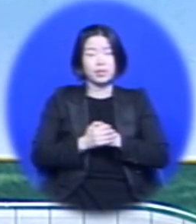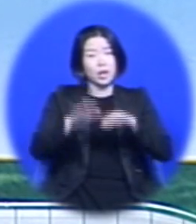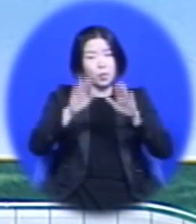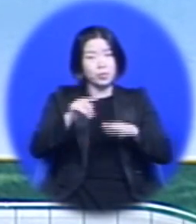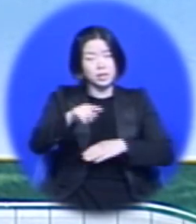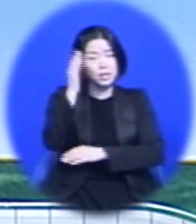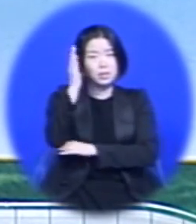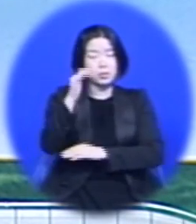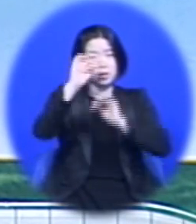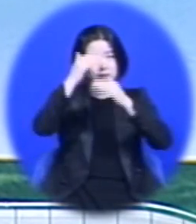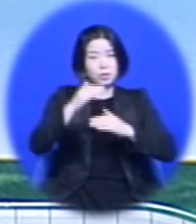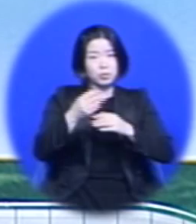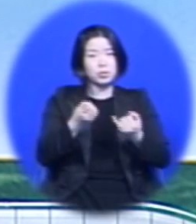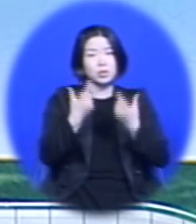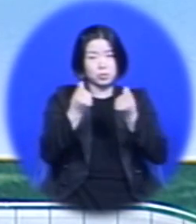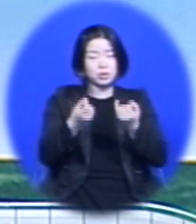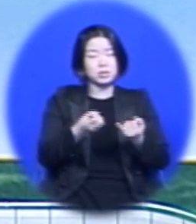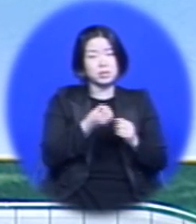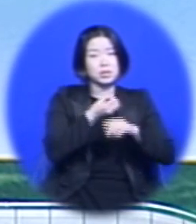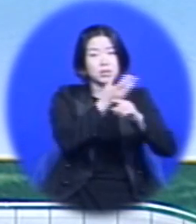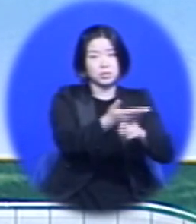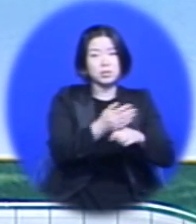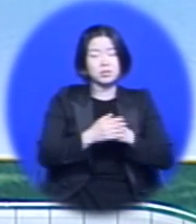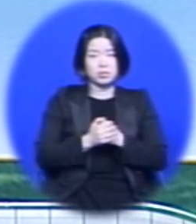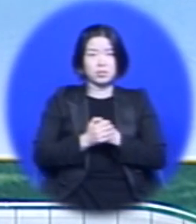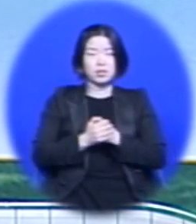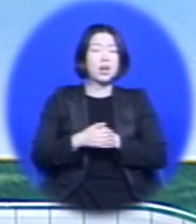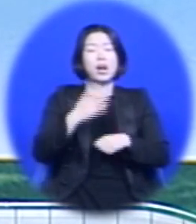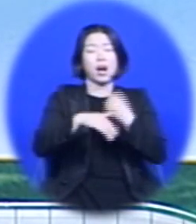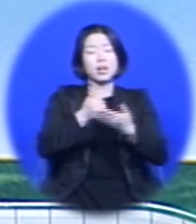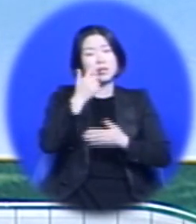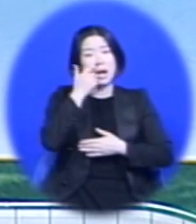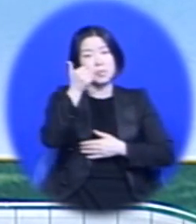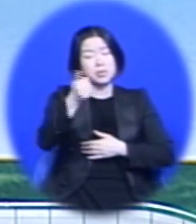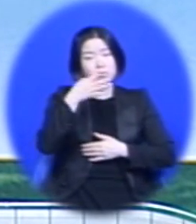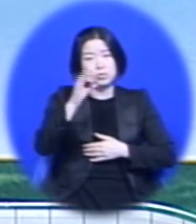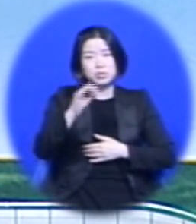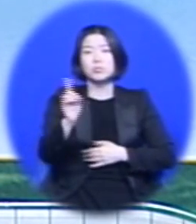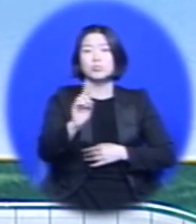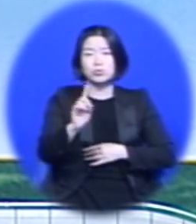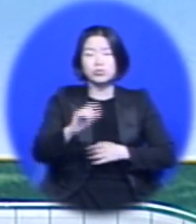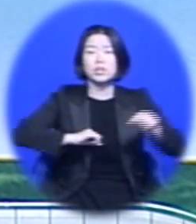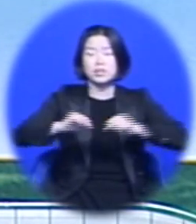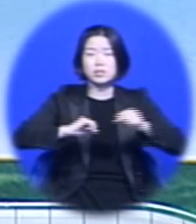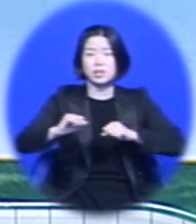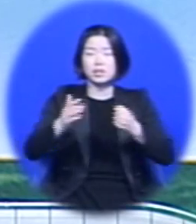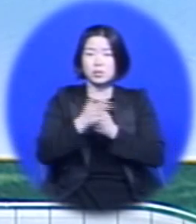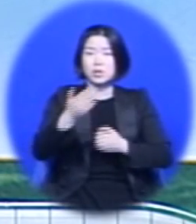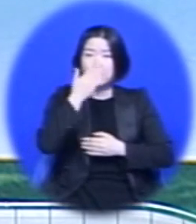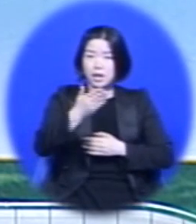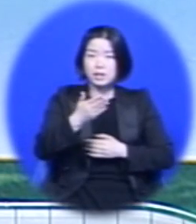이 설교의 내용을 전해 주었어요. 하나님을 아버지라고 부르는 일은 어떤 역사 때문에 가능한